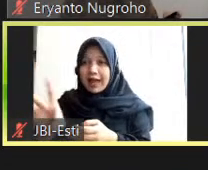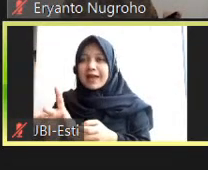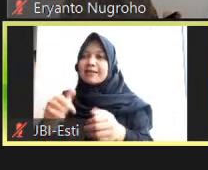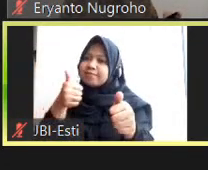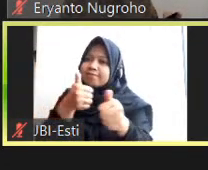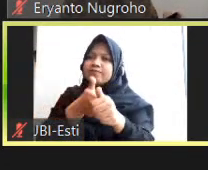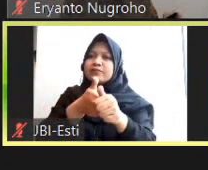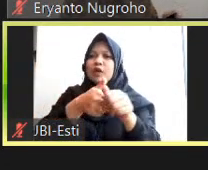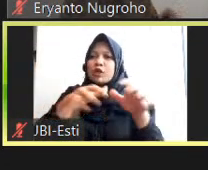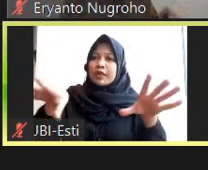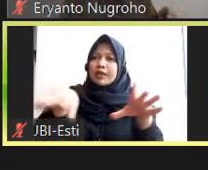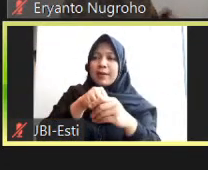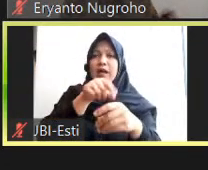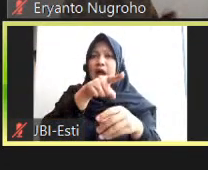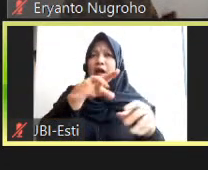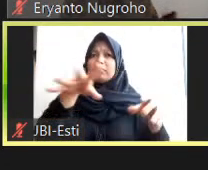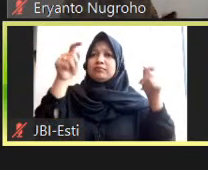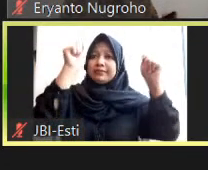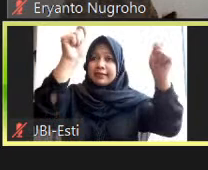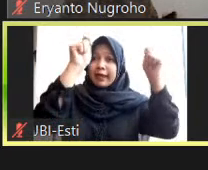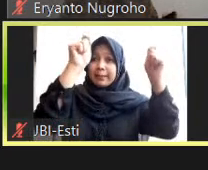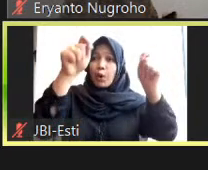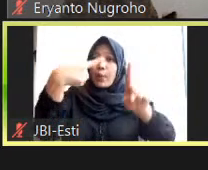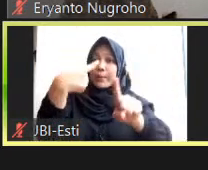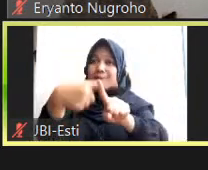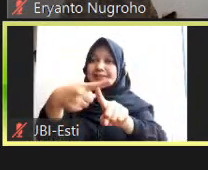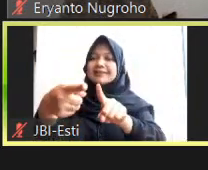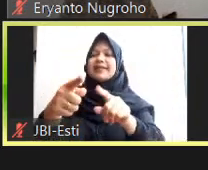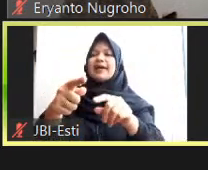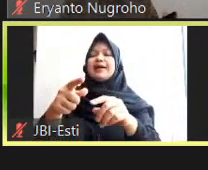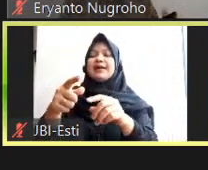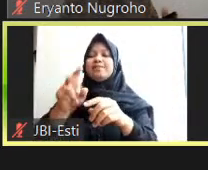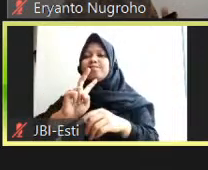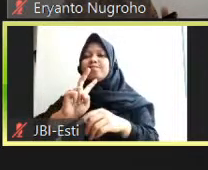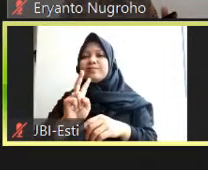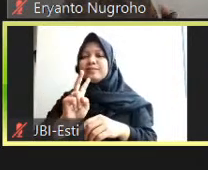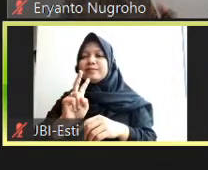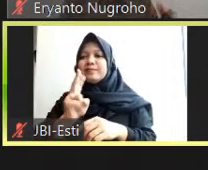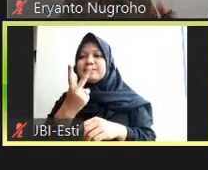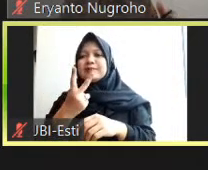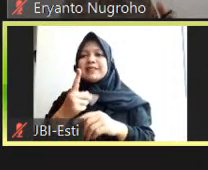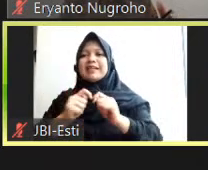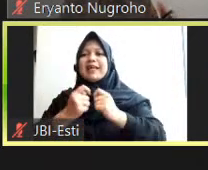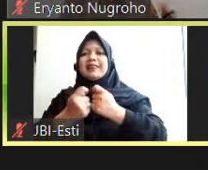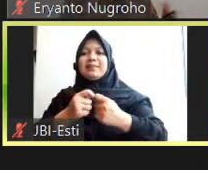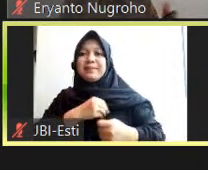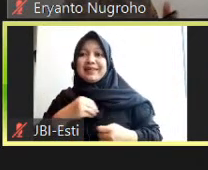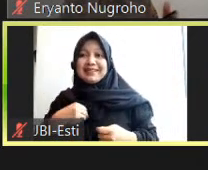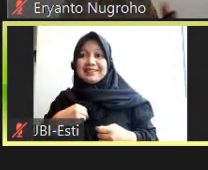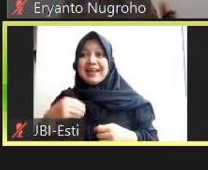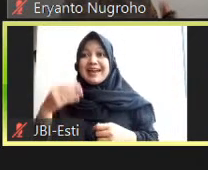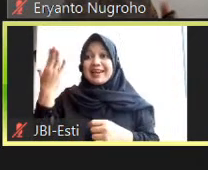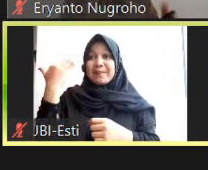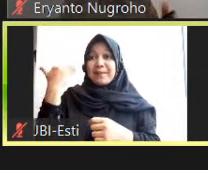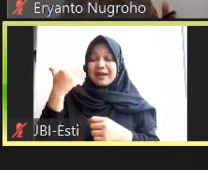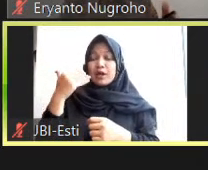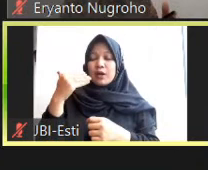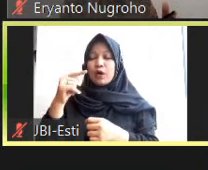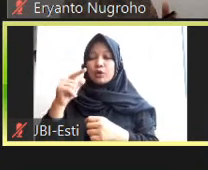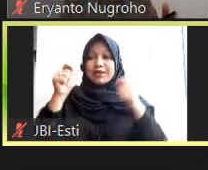selain sebagai demonstran, dia terlibat juga sebagai medis. Waktu aksi 8 Oktober 2020 di